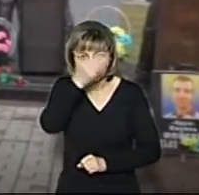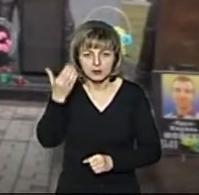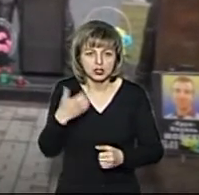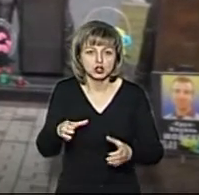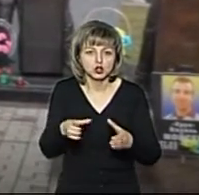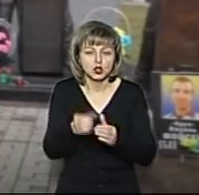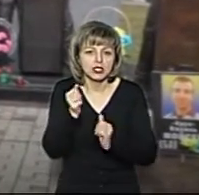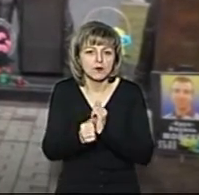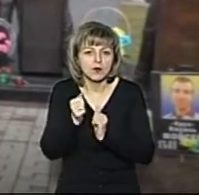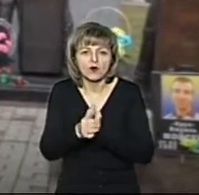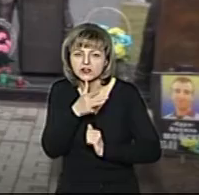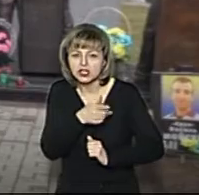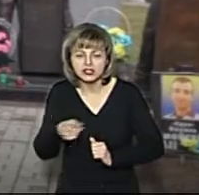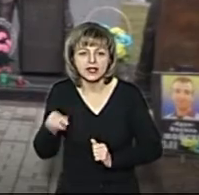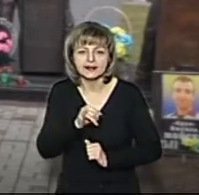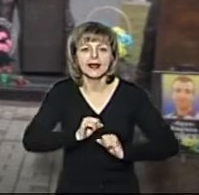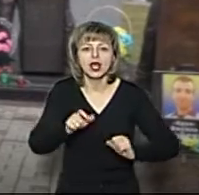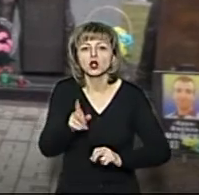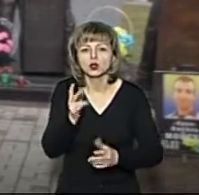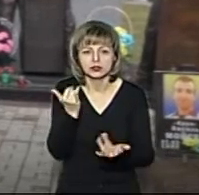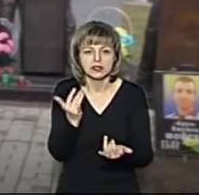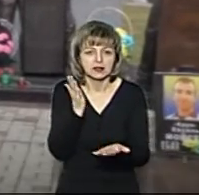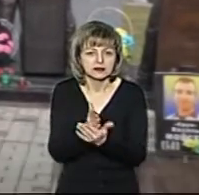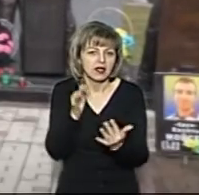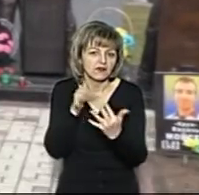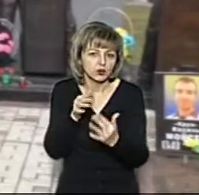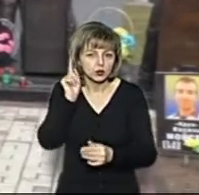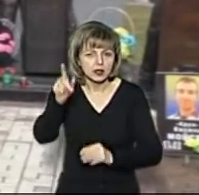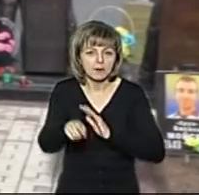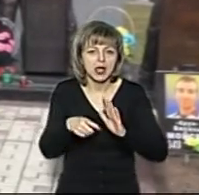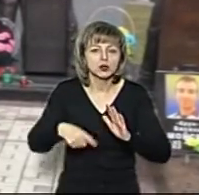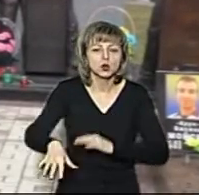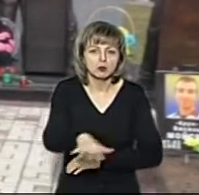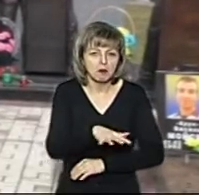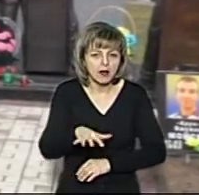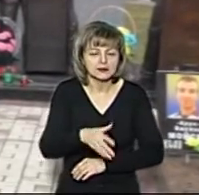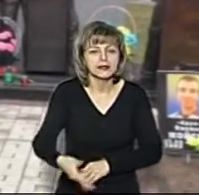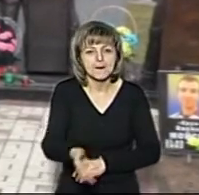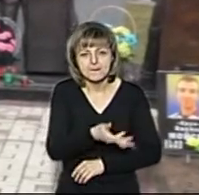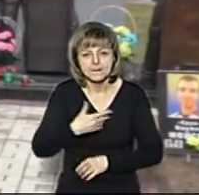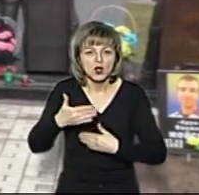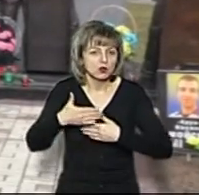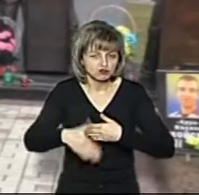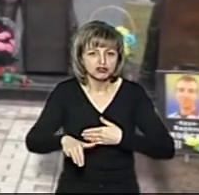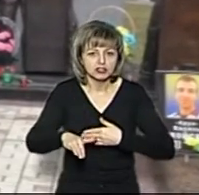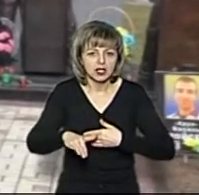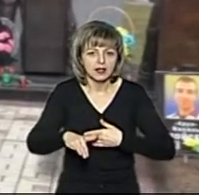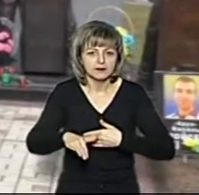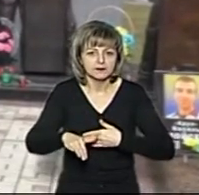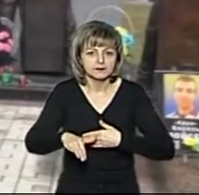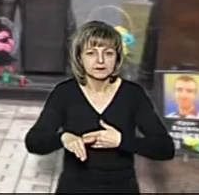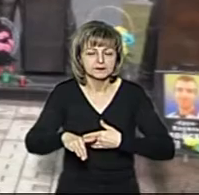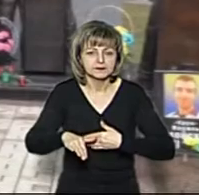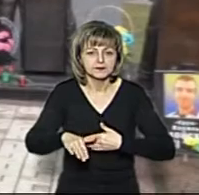повсякчасно, і ті герої, які воюють зараз там, на Донбасі. Ми вже, грубо